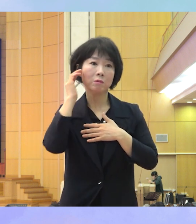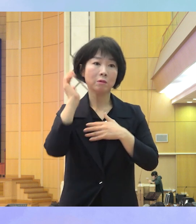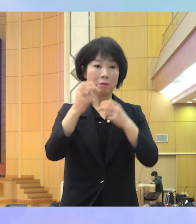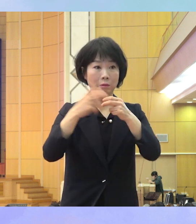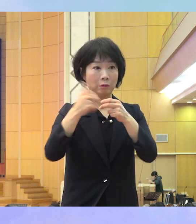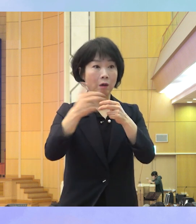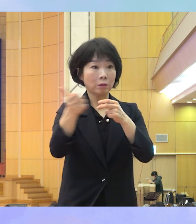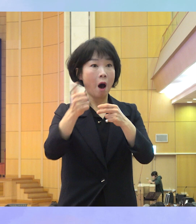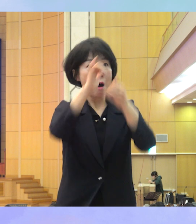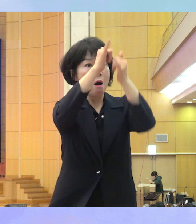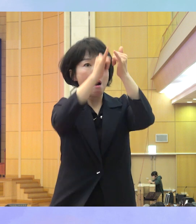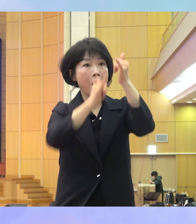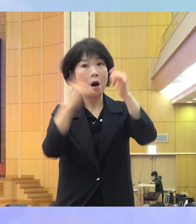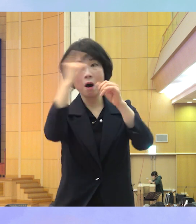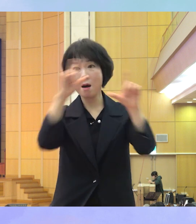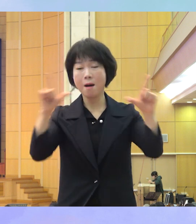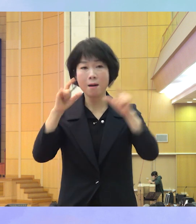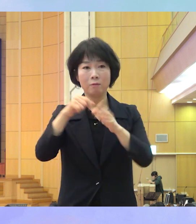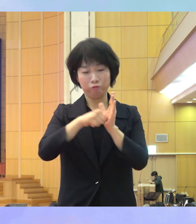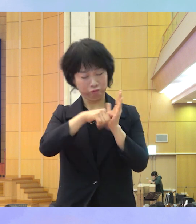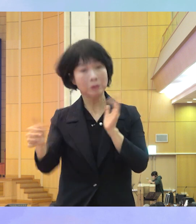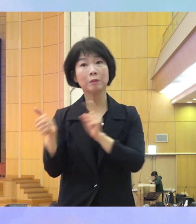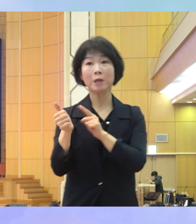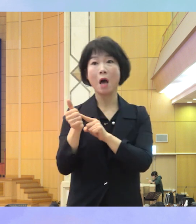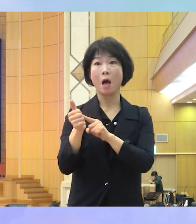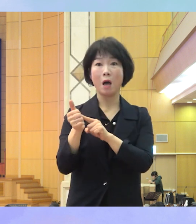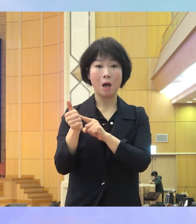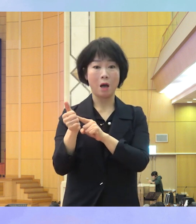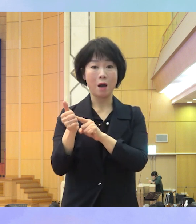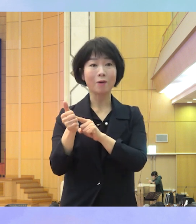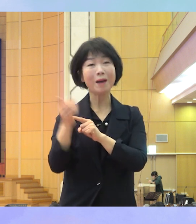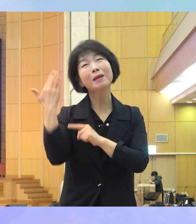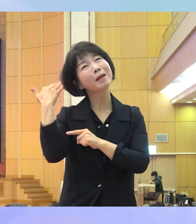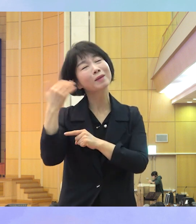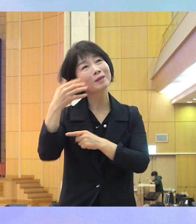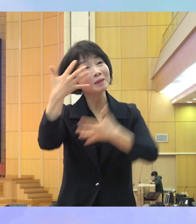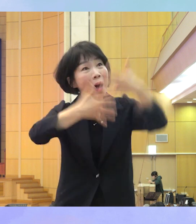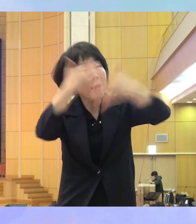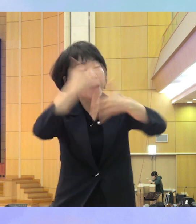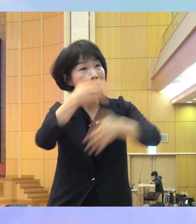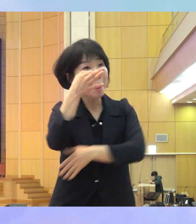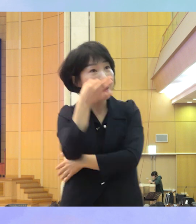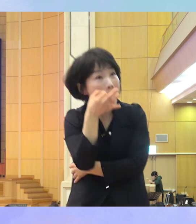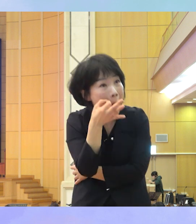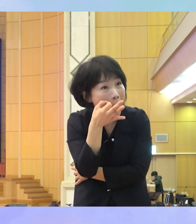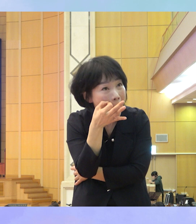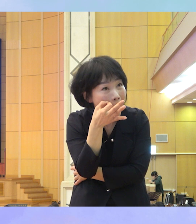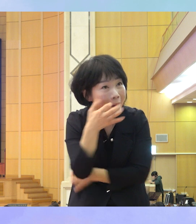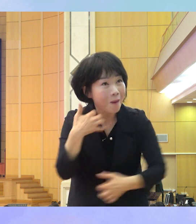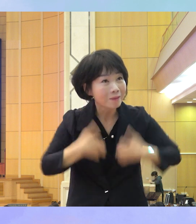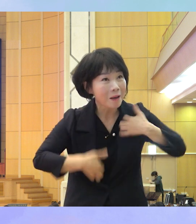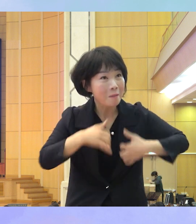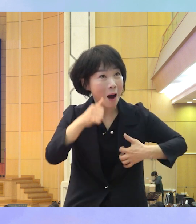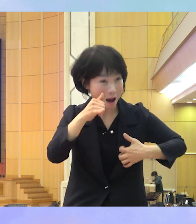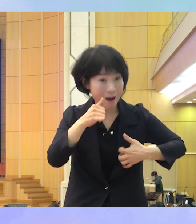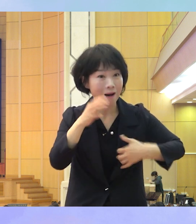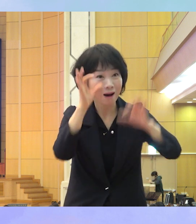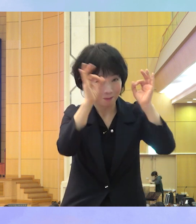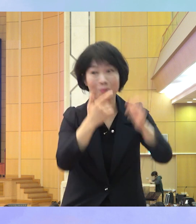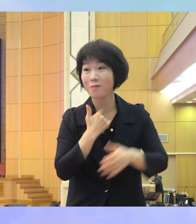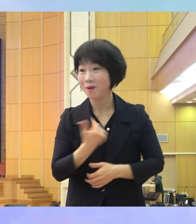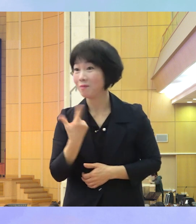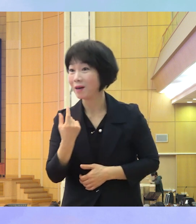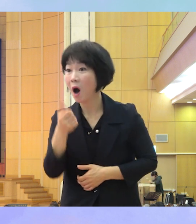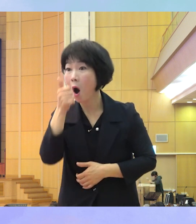뭐 역사적으로도 여러분이 알 수 있고, 또 허준이라고 하는 드라마가 나와서, 사극에 나와서 다 여러분 너무나 잘 알잖아요.